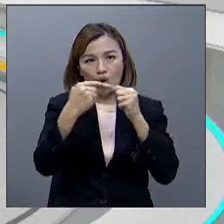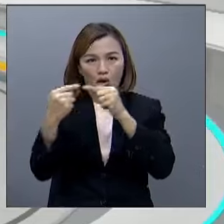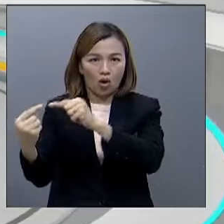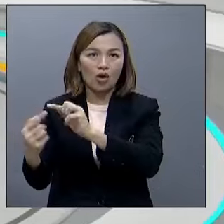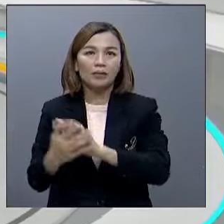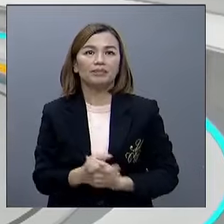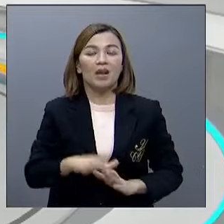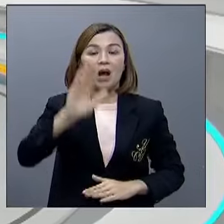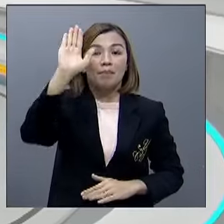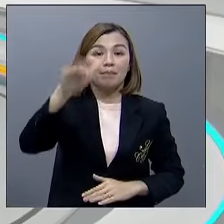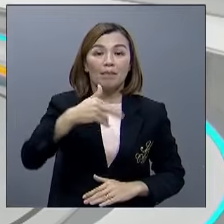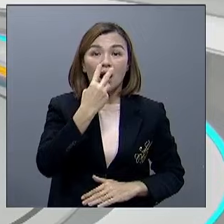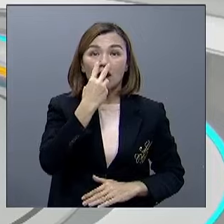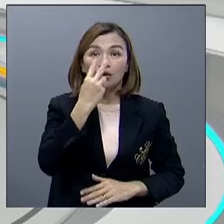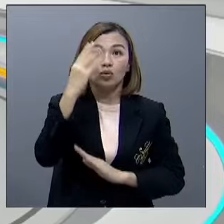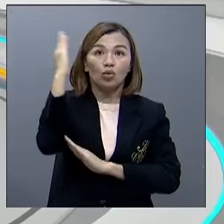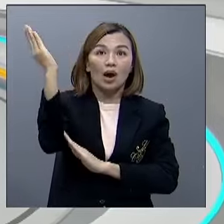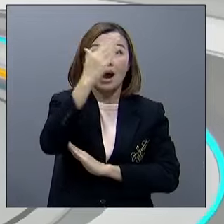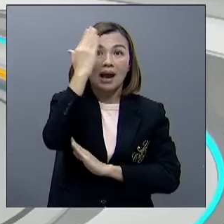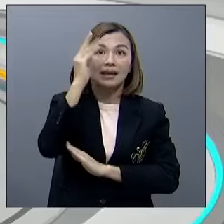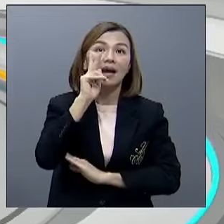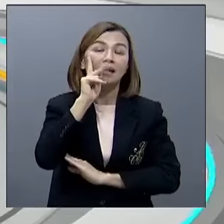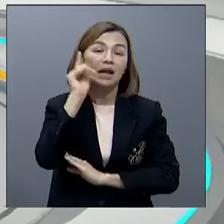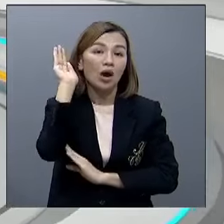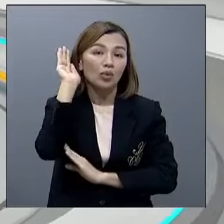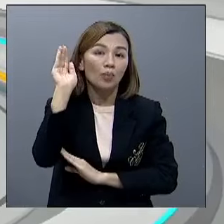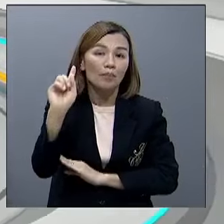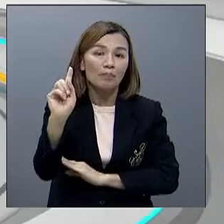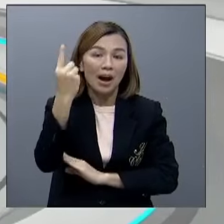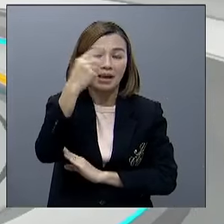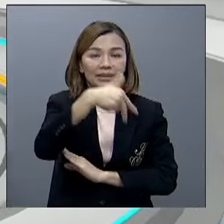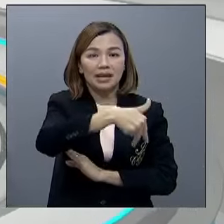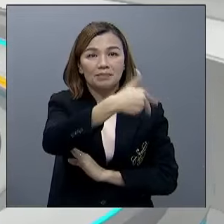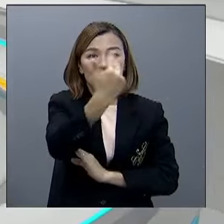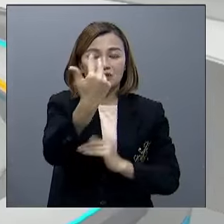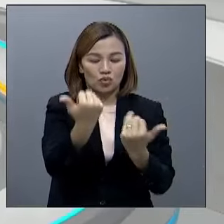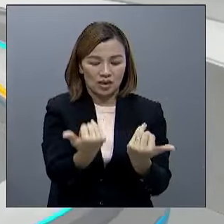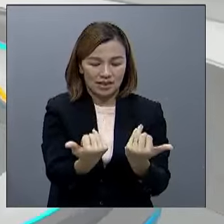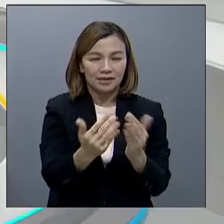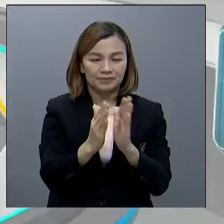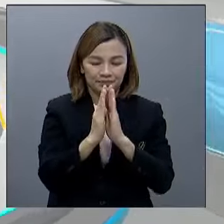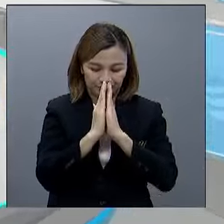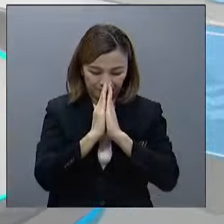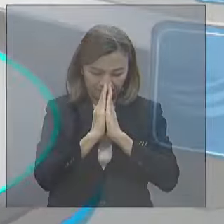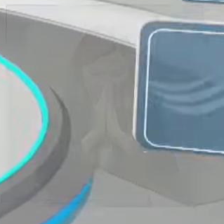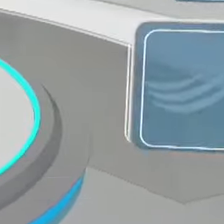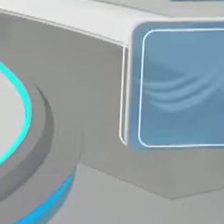ามารถกลับมาติดตามพยากรณ์อากาศได้ใหม่นะคะในข่าวค่ำไทย PBS สำหรับวันนี้สวัสดีค่ะ